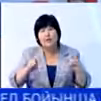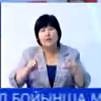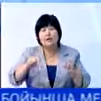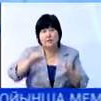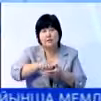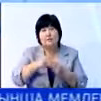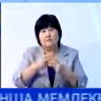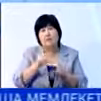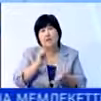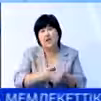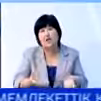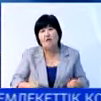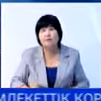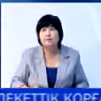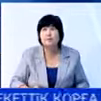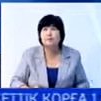белгіленді.